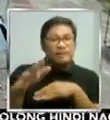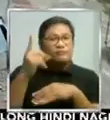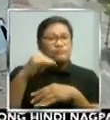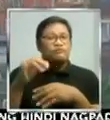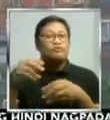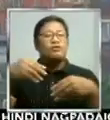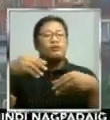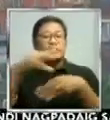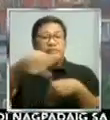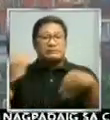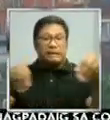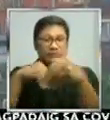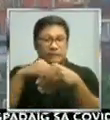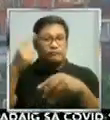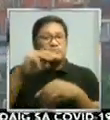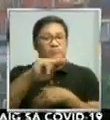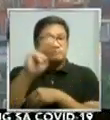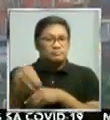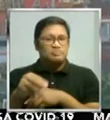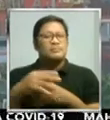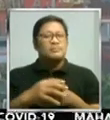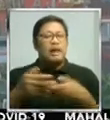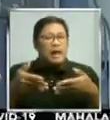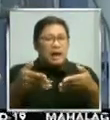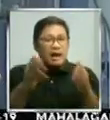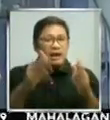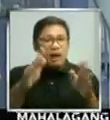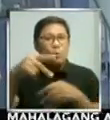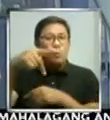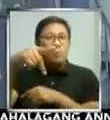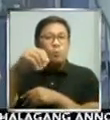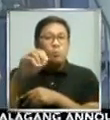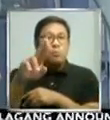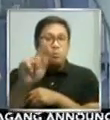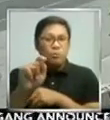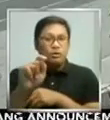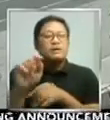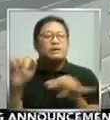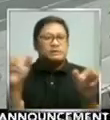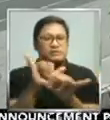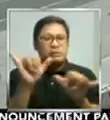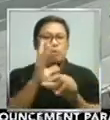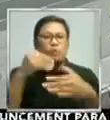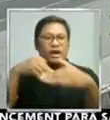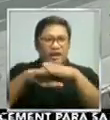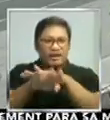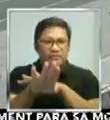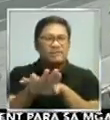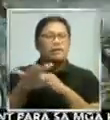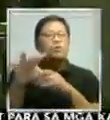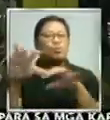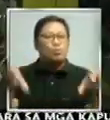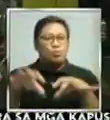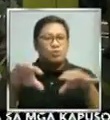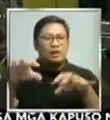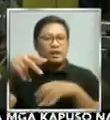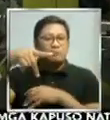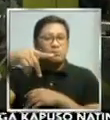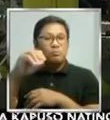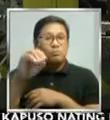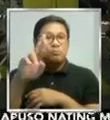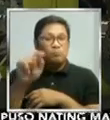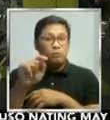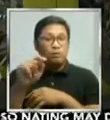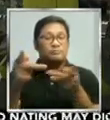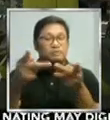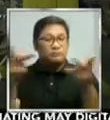kalakalan ng buong Metro Manila. Papayagang halimbawa ang port operations pati na ang mga taong papasok sa kanilang trabaho sa port area.